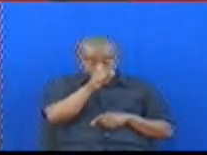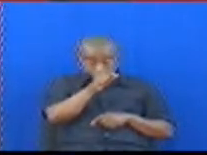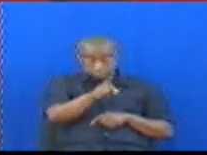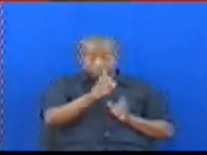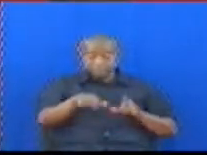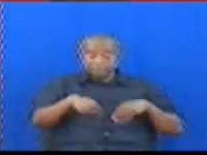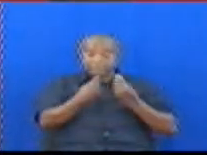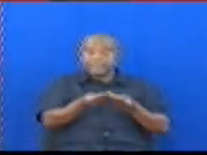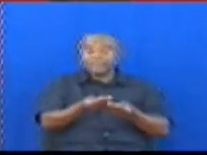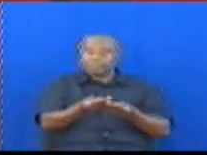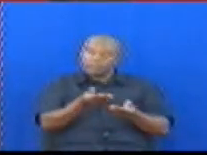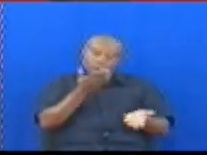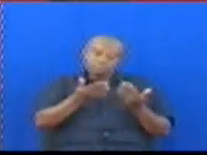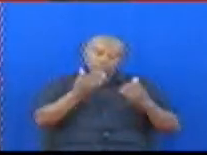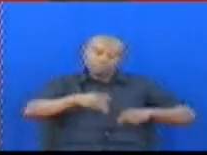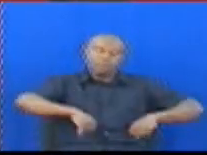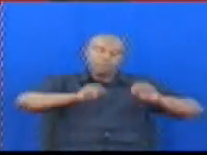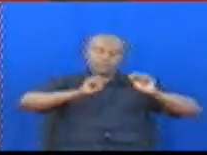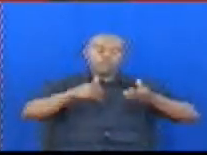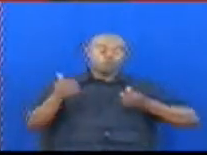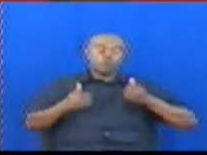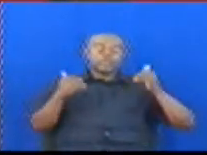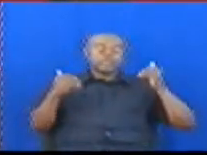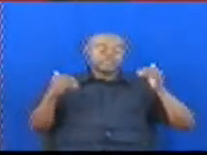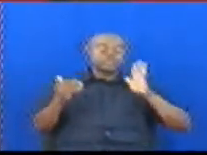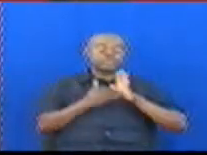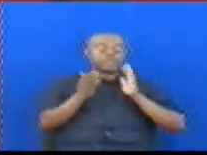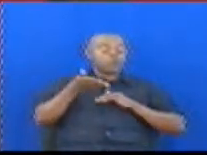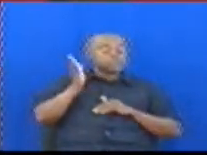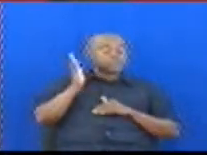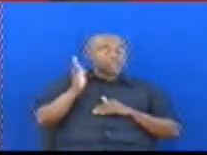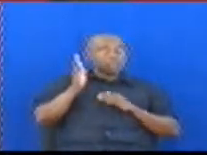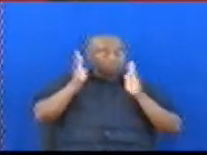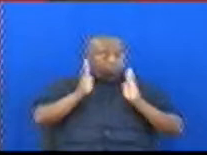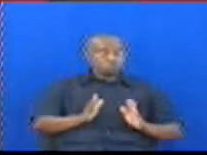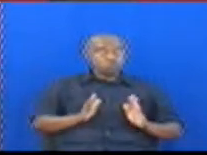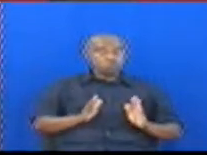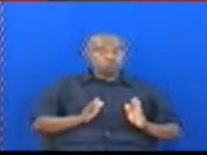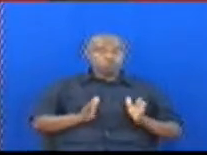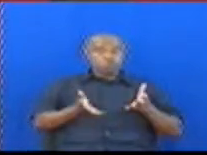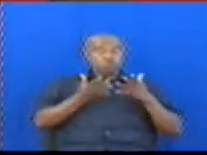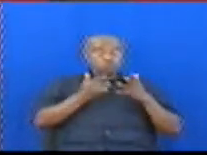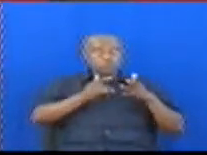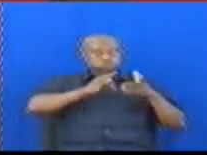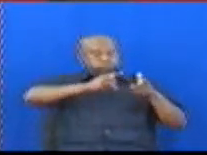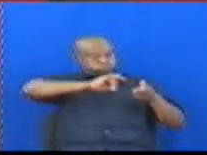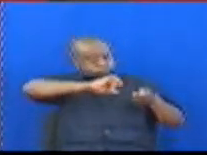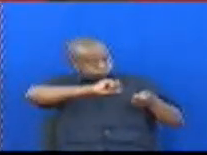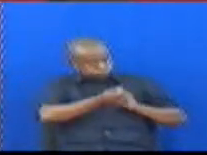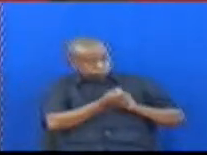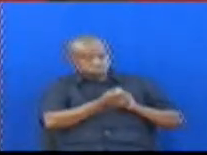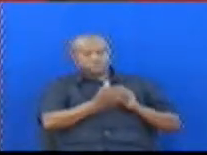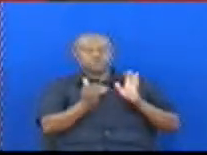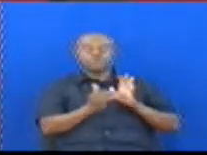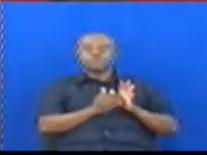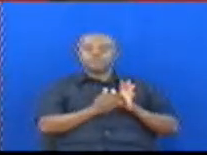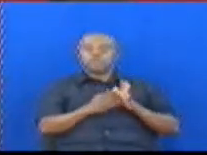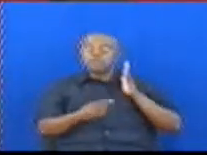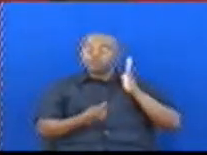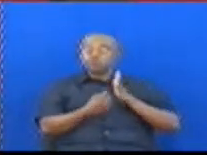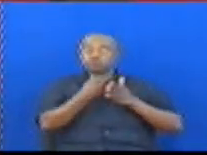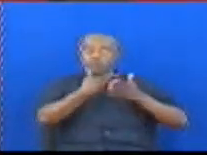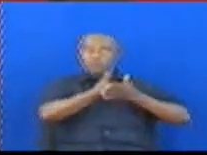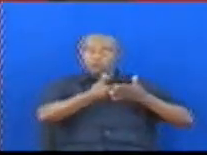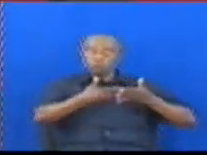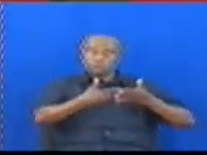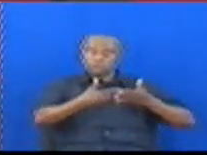kitampa mamlaka mwanasheria wa serikali AG kutafsiri sheria kutoka lugha moja,